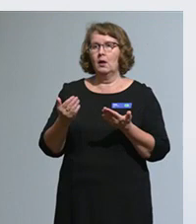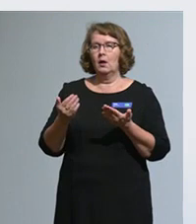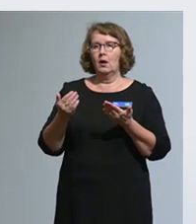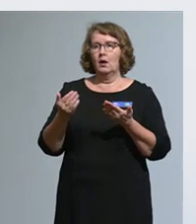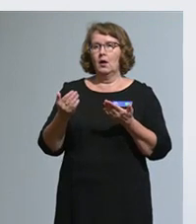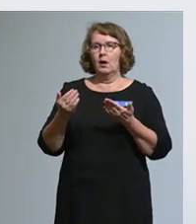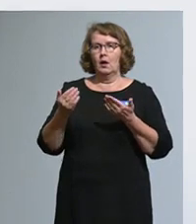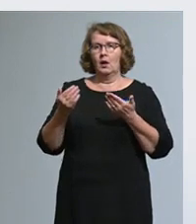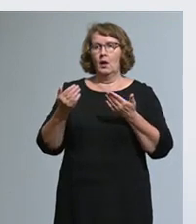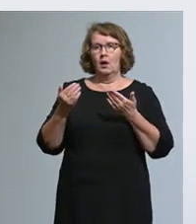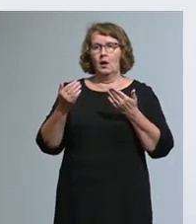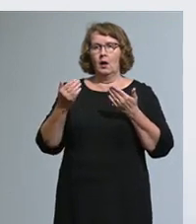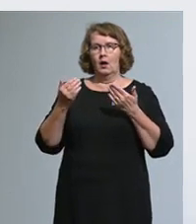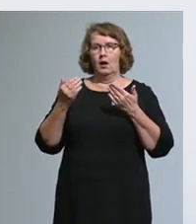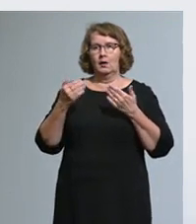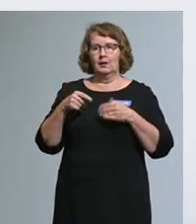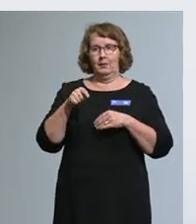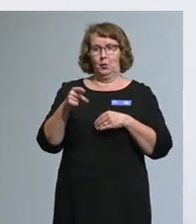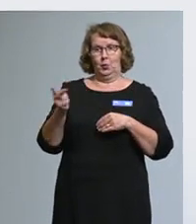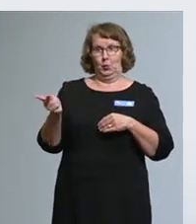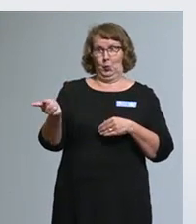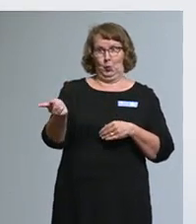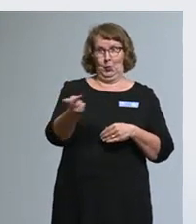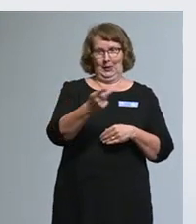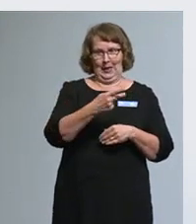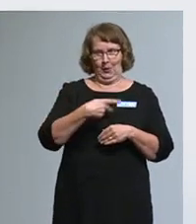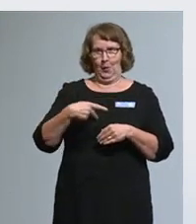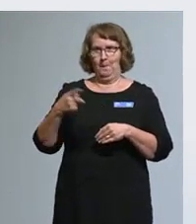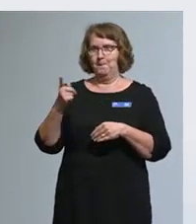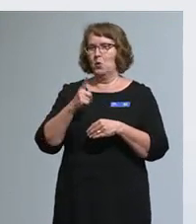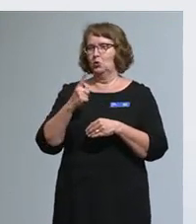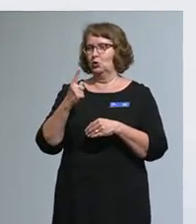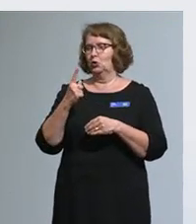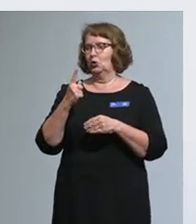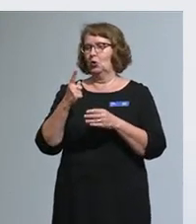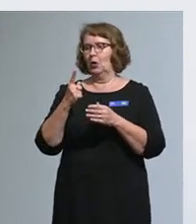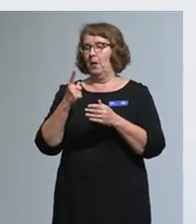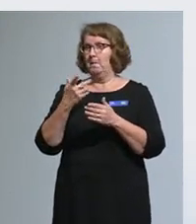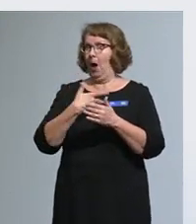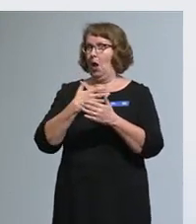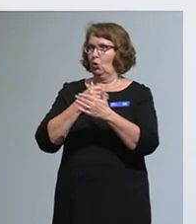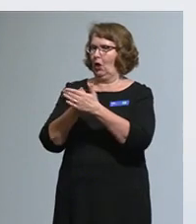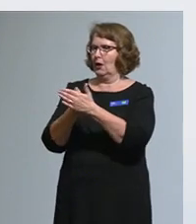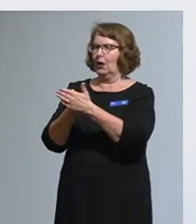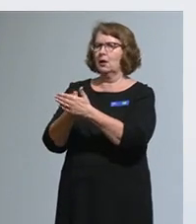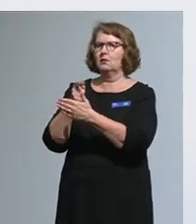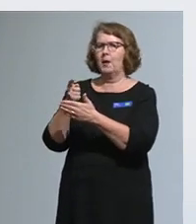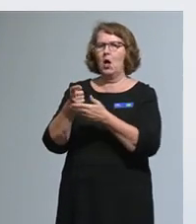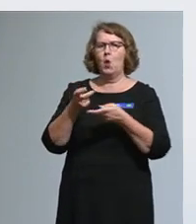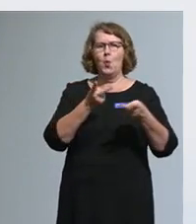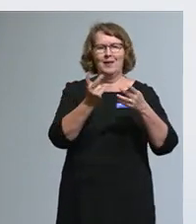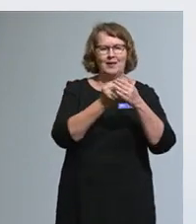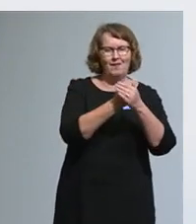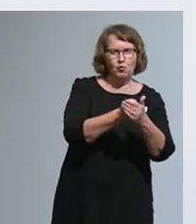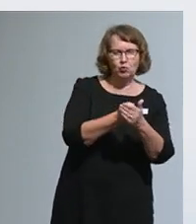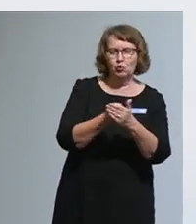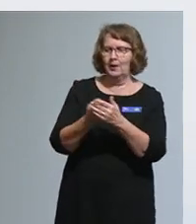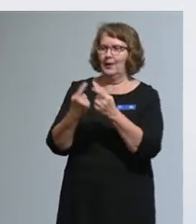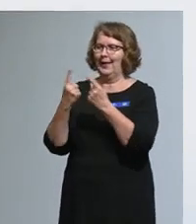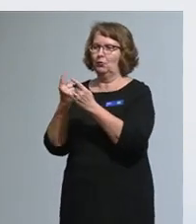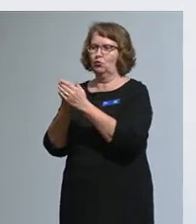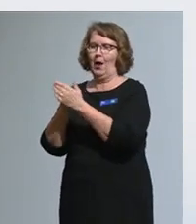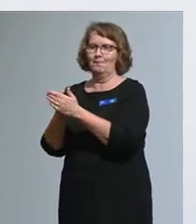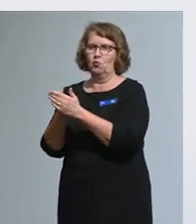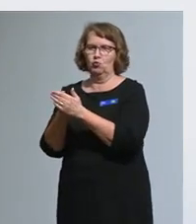laajaa kannatusta niissä kyselyissä sai myöskin se näkemys, että yleisavustukselle ja erityisavustukselle